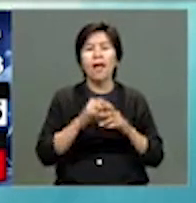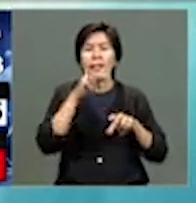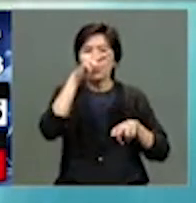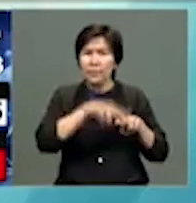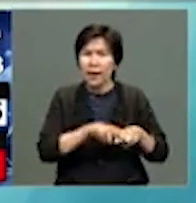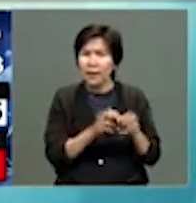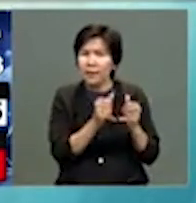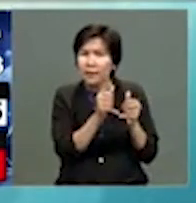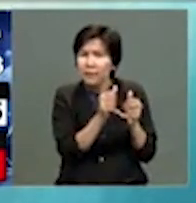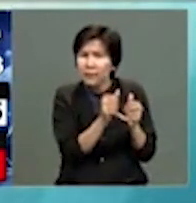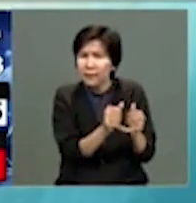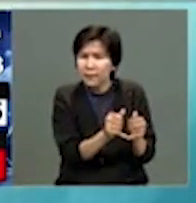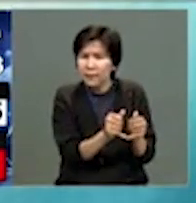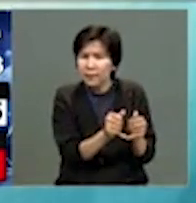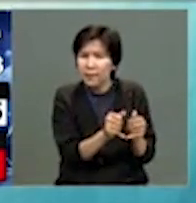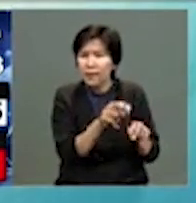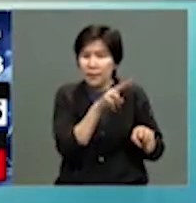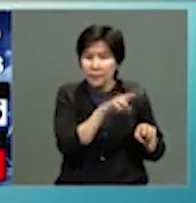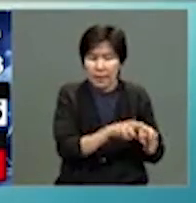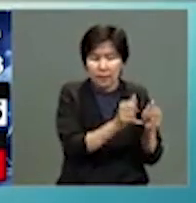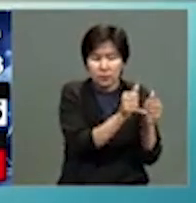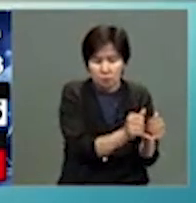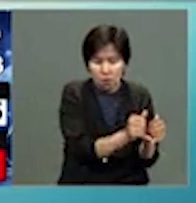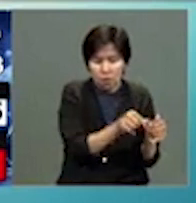ร้านมันเปิดดูแลไปนะครับวันนี้ก็ต้องมีการกำกับดูแลเพราะว่าก็เป็นที่นิยมของเด็กๆนะครับเพราะฉะนั้นนี้ก็เปิดแล้วนะครับเรื่องของการขนส่งนะครับขนส่งสาธารณะอันนี้บอกไว้นะครับว่าอาจจะให้นั่งติดกันได้2ที่นั่งเว้น 1